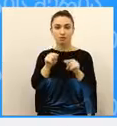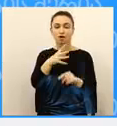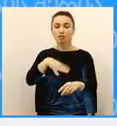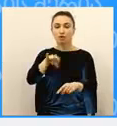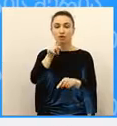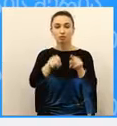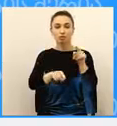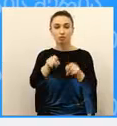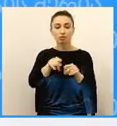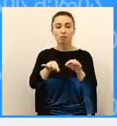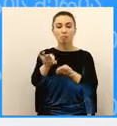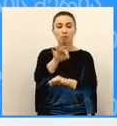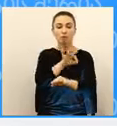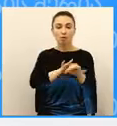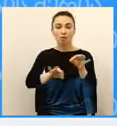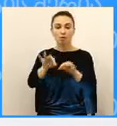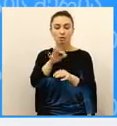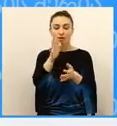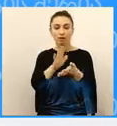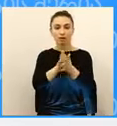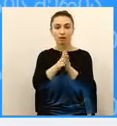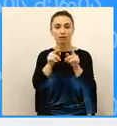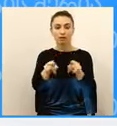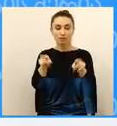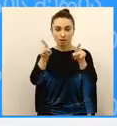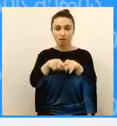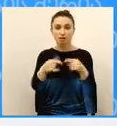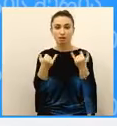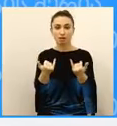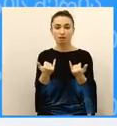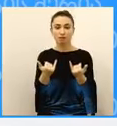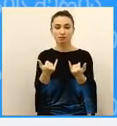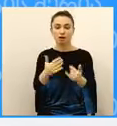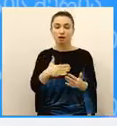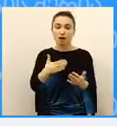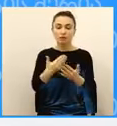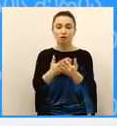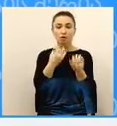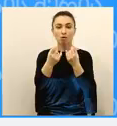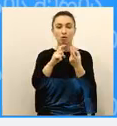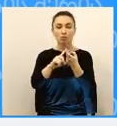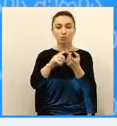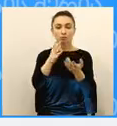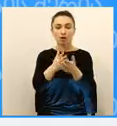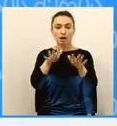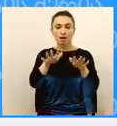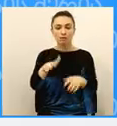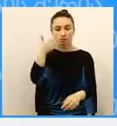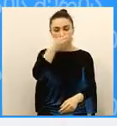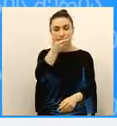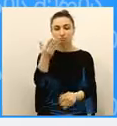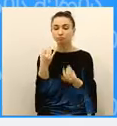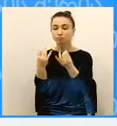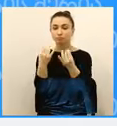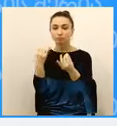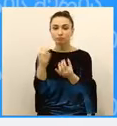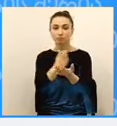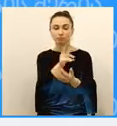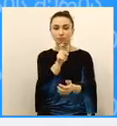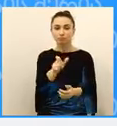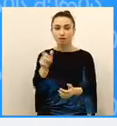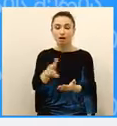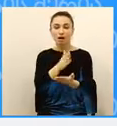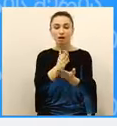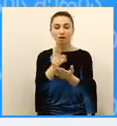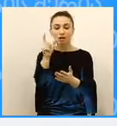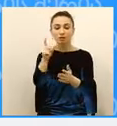ჩვენ ზოგადად დაპროექტების ეტაპზე და ახლაც აქტიური კომუნიკაცია გვაქვს ადგილობრივ მოსახლეობასთან